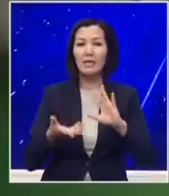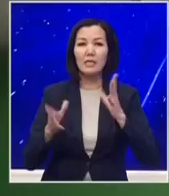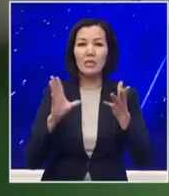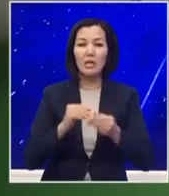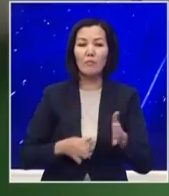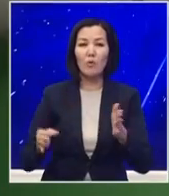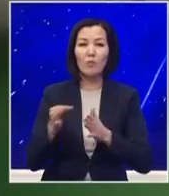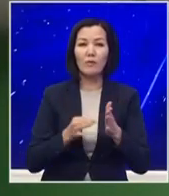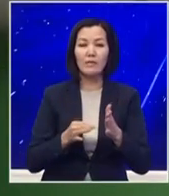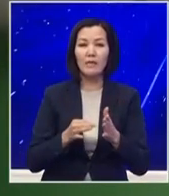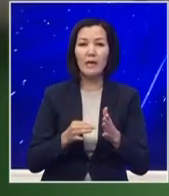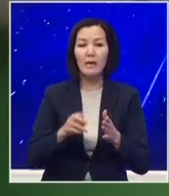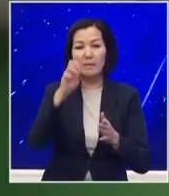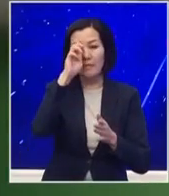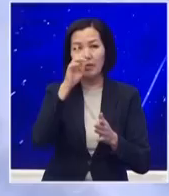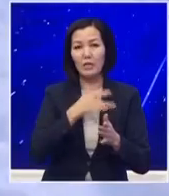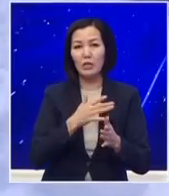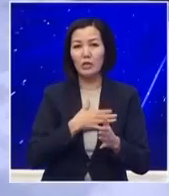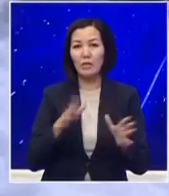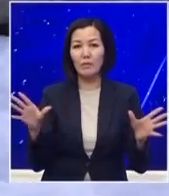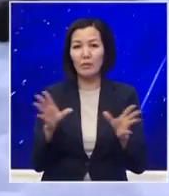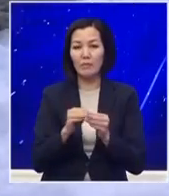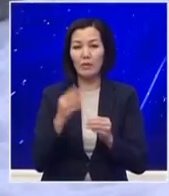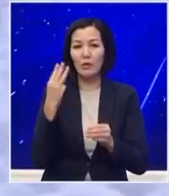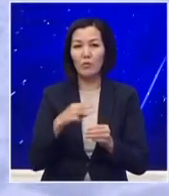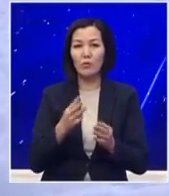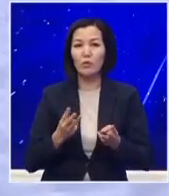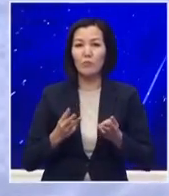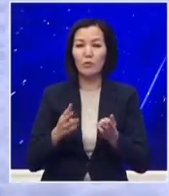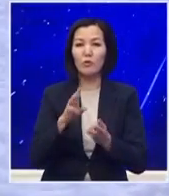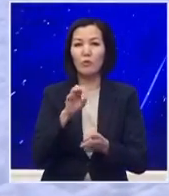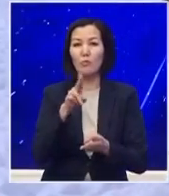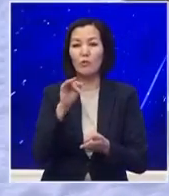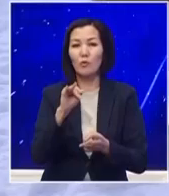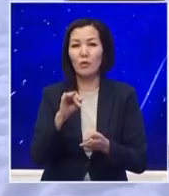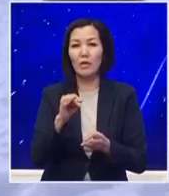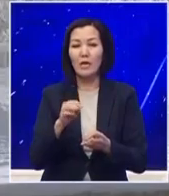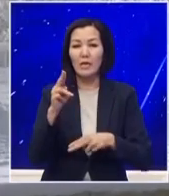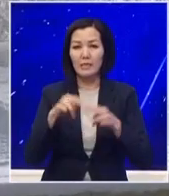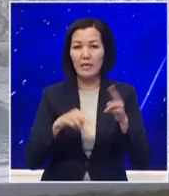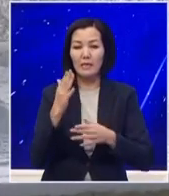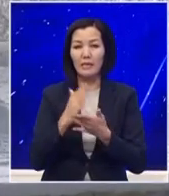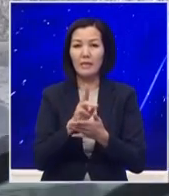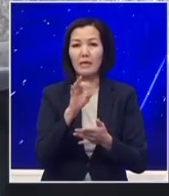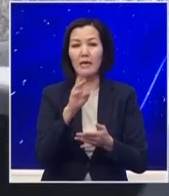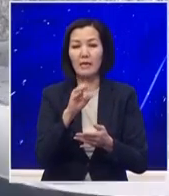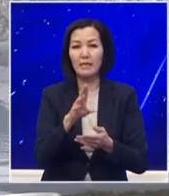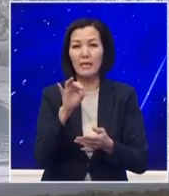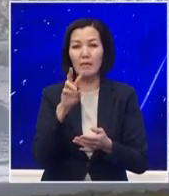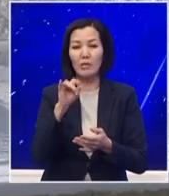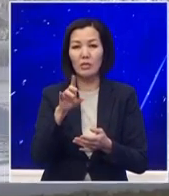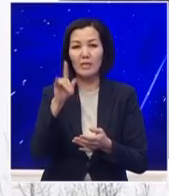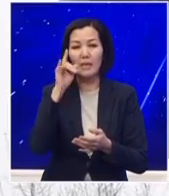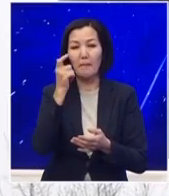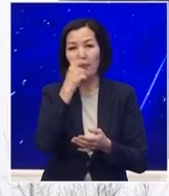облыста биыл мемлекеттік жеке меншік әріптестік негізінде 30 блокты модульді қазандықтар салынады. Қарасай, Еңбекші Қазақ,